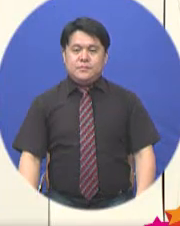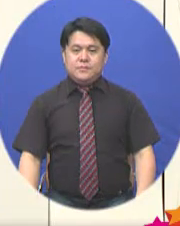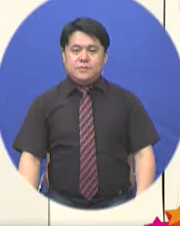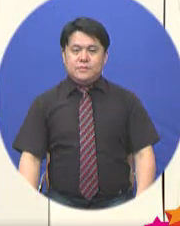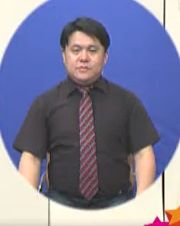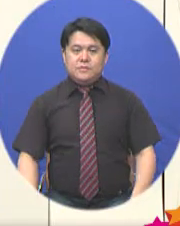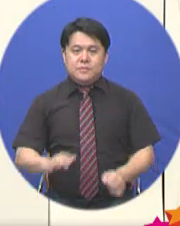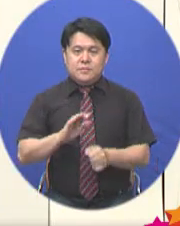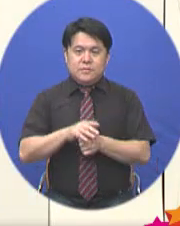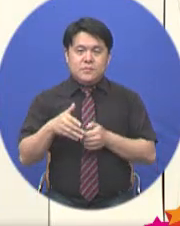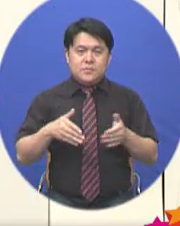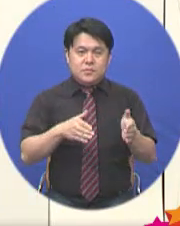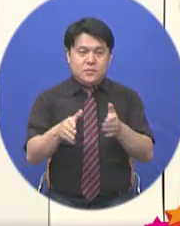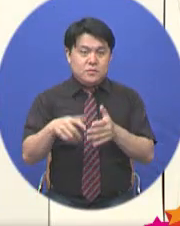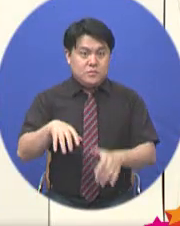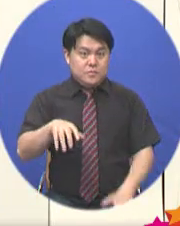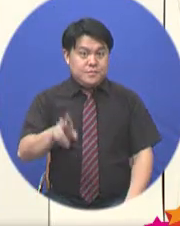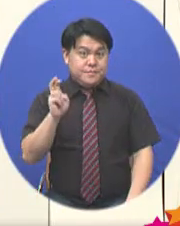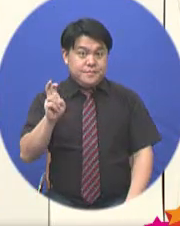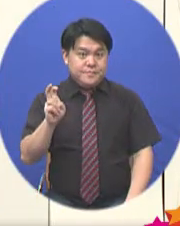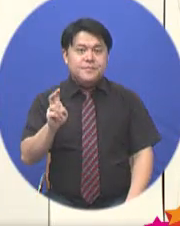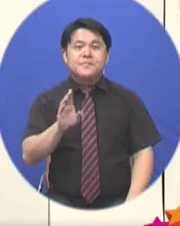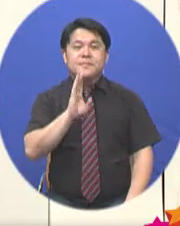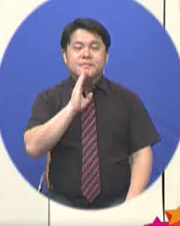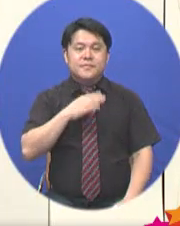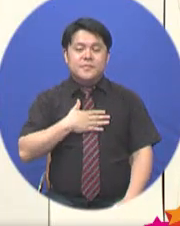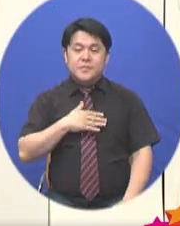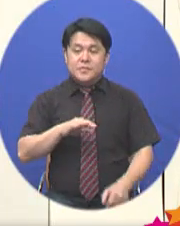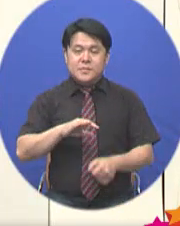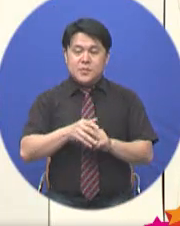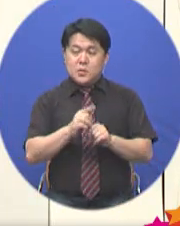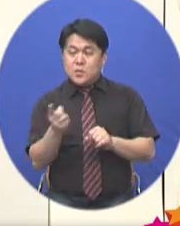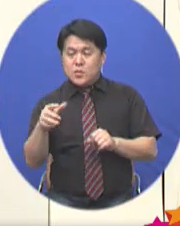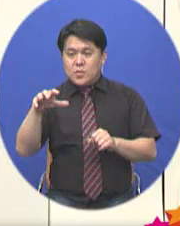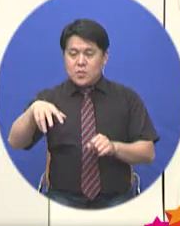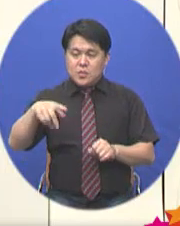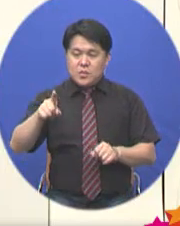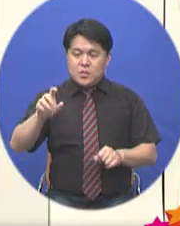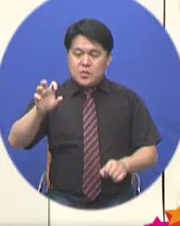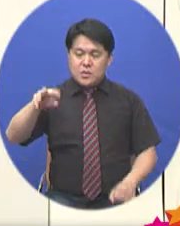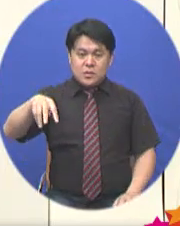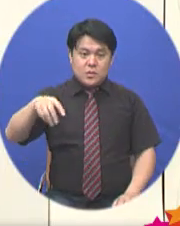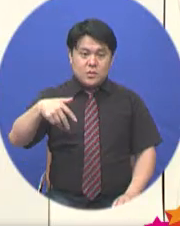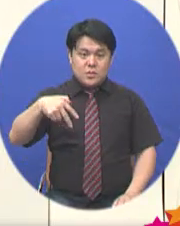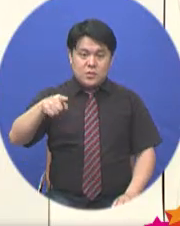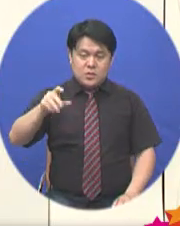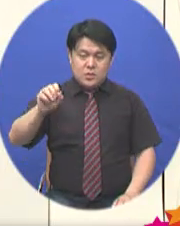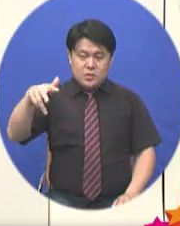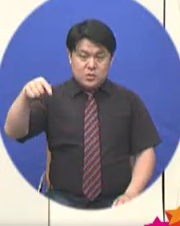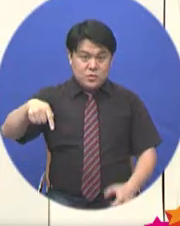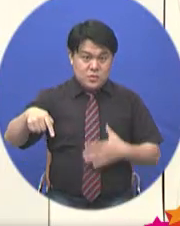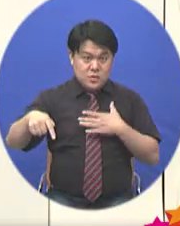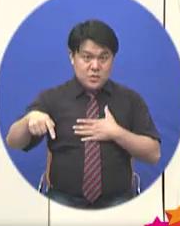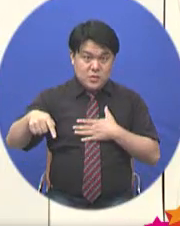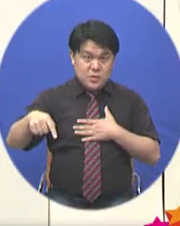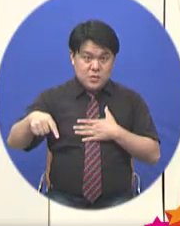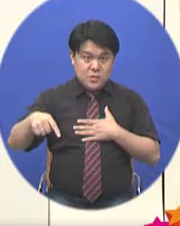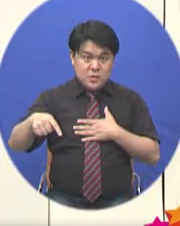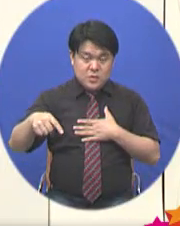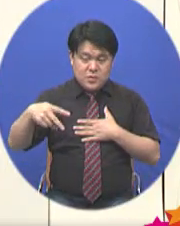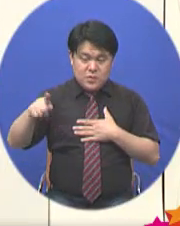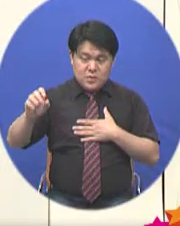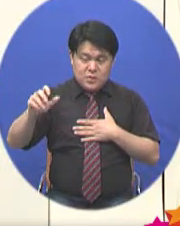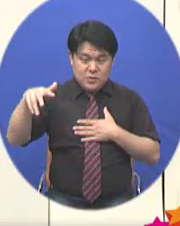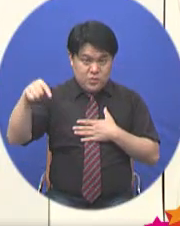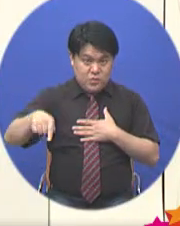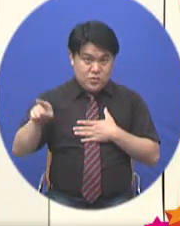근데 경상도 목소리인 것 같아요. 예, 경북 상주, 상주거든요. 아, 경북 예. 상주. 예, 예. 예,